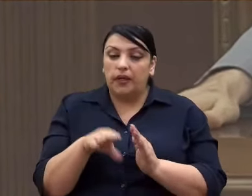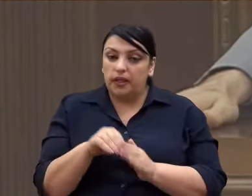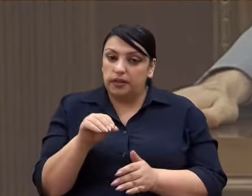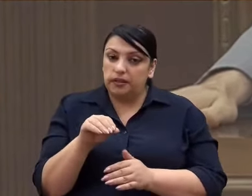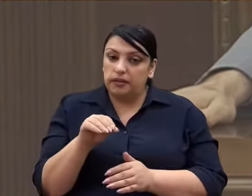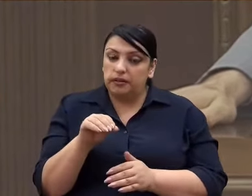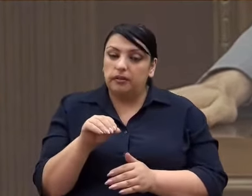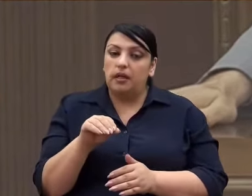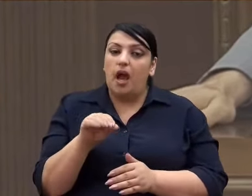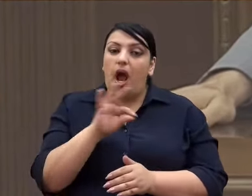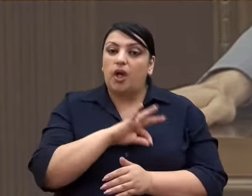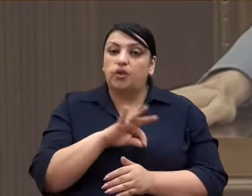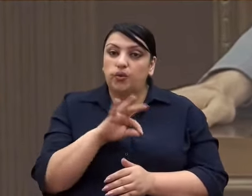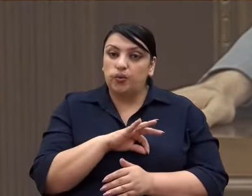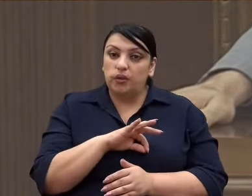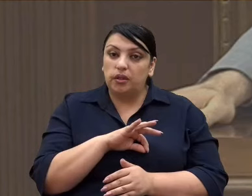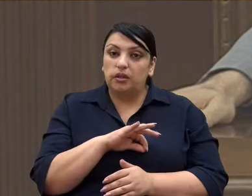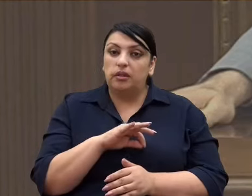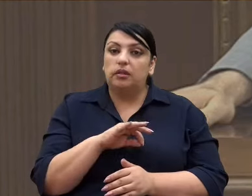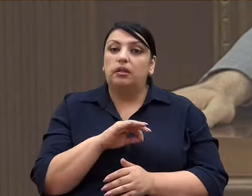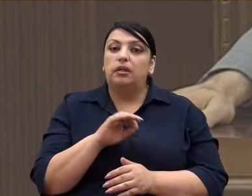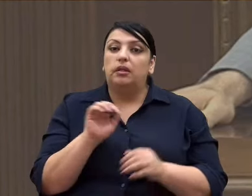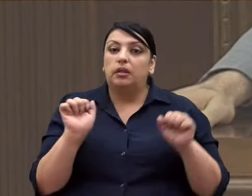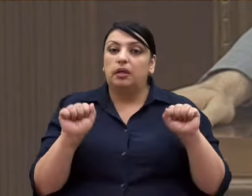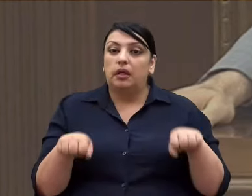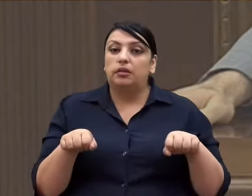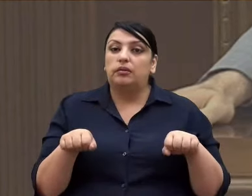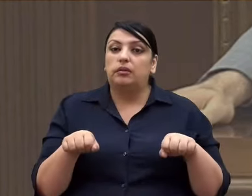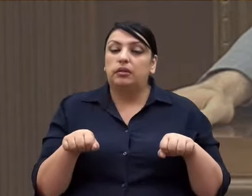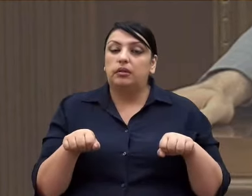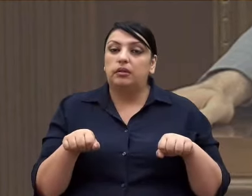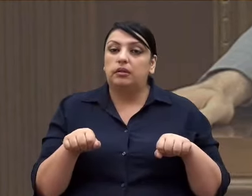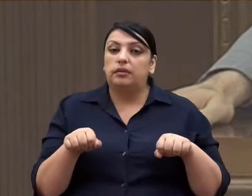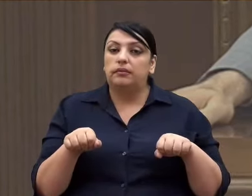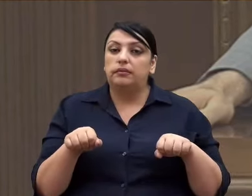արդյունքը պիտի նաև տեղ գտնի